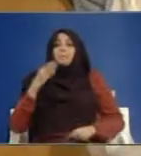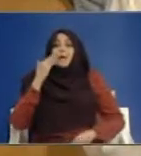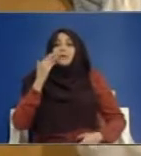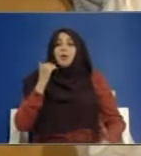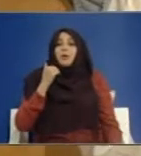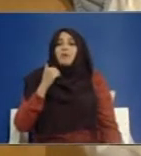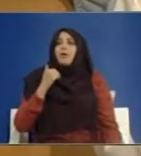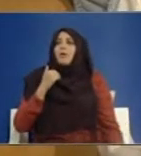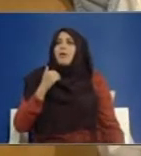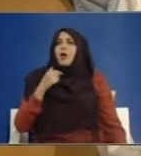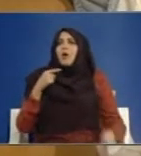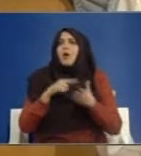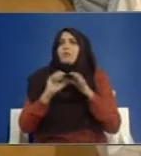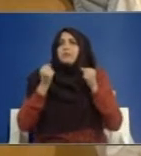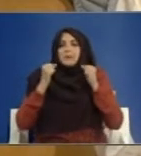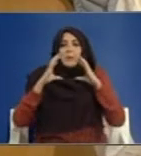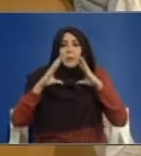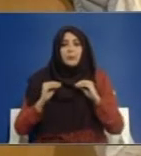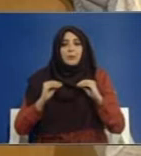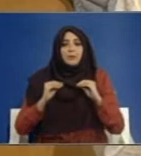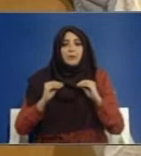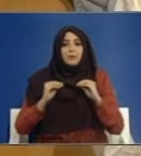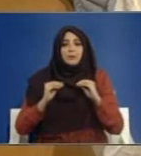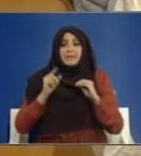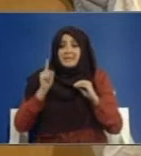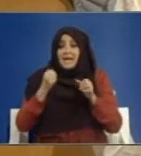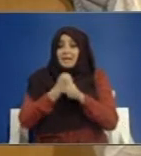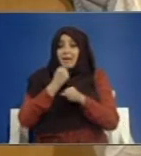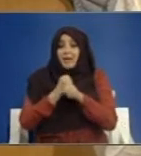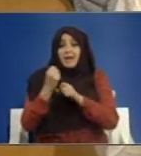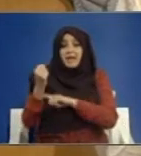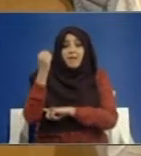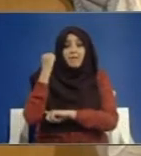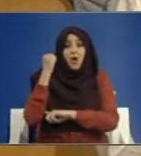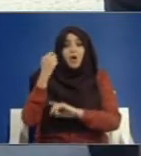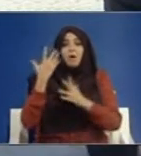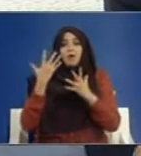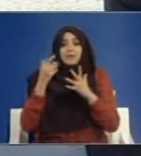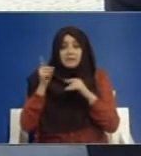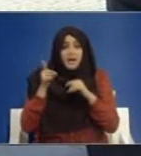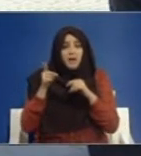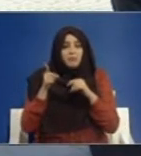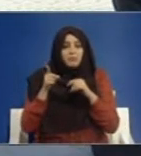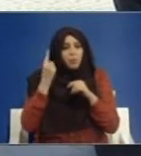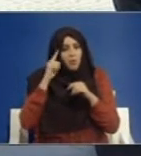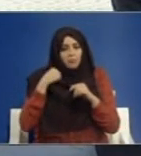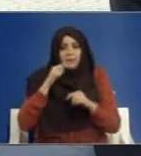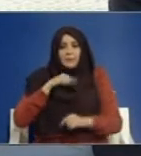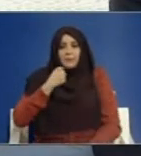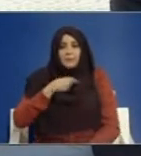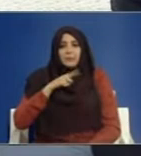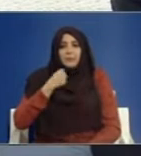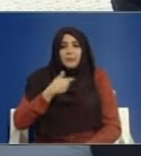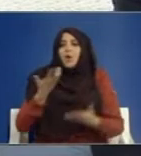هي الأعمال؟ هل كل هذه الأعمال وهذا الجهد الذي يجاهد الإنسان به نفسه حتى يصل إلى هذا المستوى،